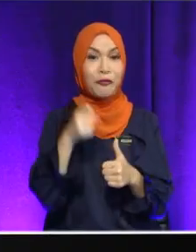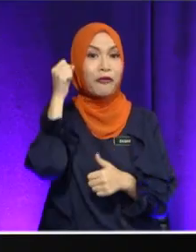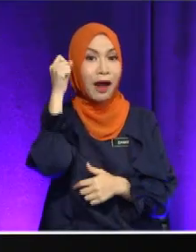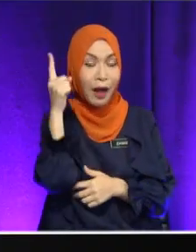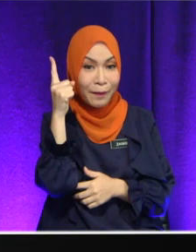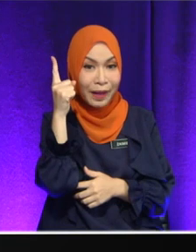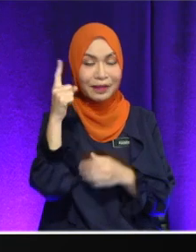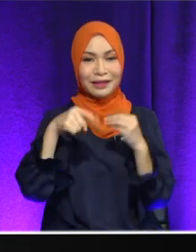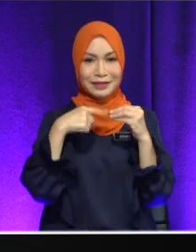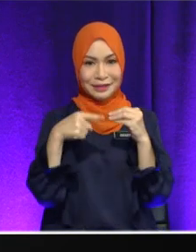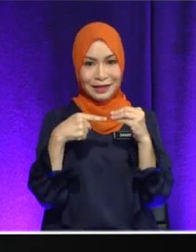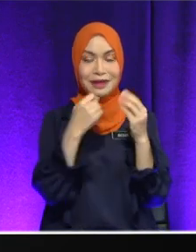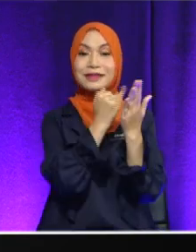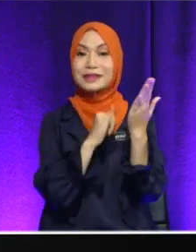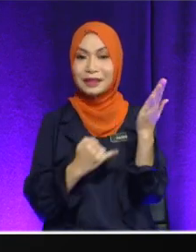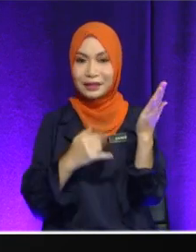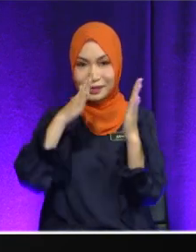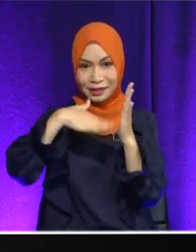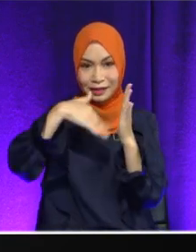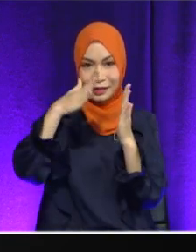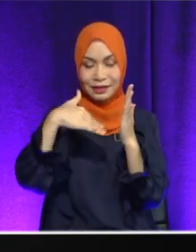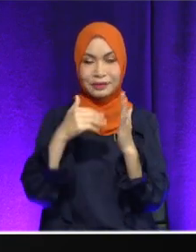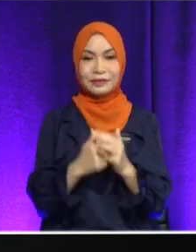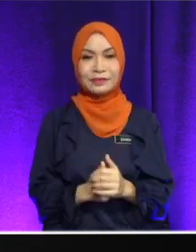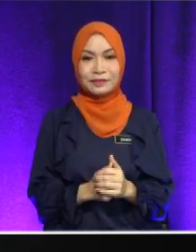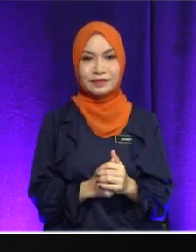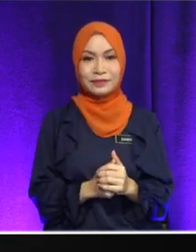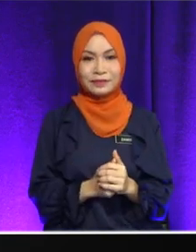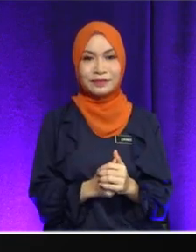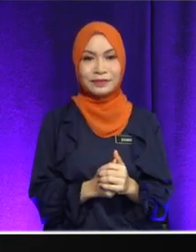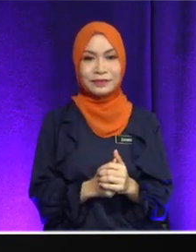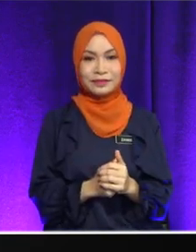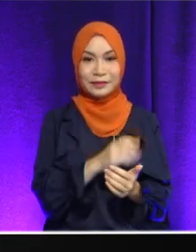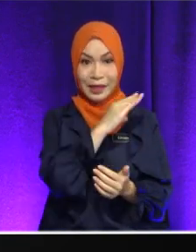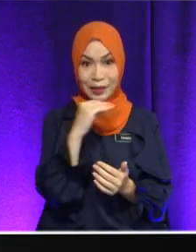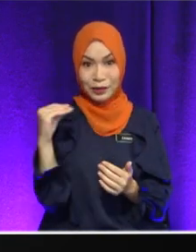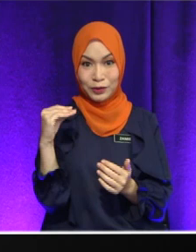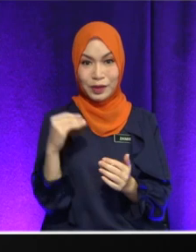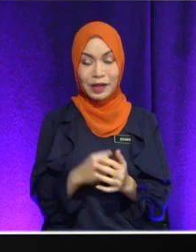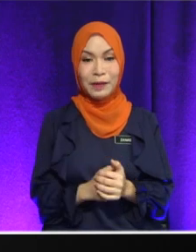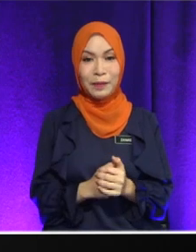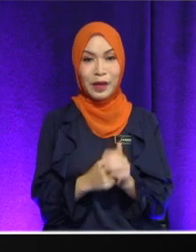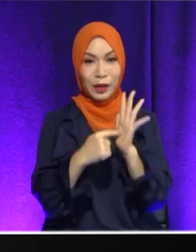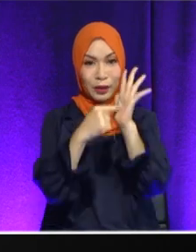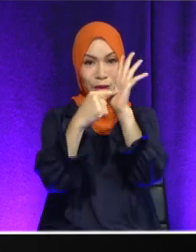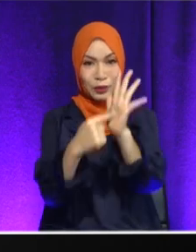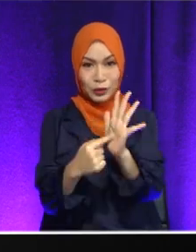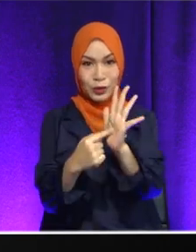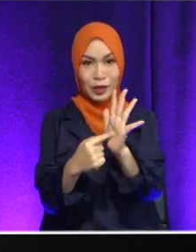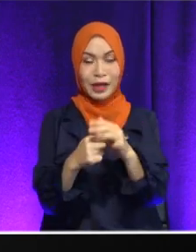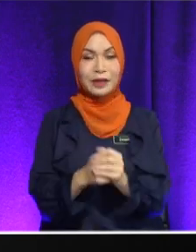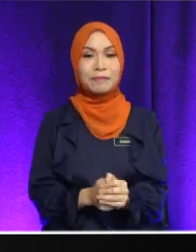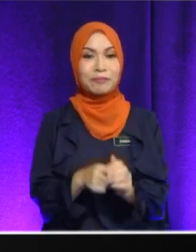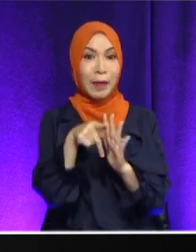pengetahuan dalam penghasilan seni jantan mensahihkan ide dan konsep melalui berbagai sumber dalam penjenaan tugas ini